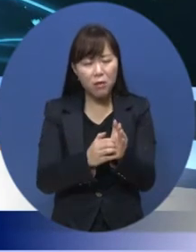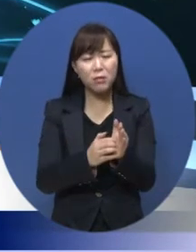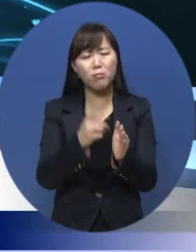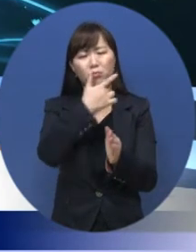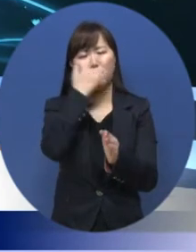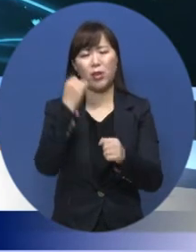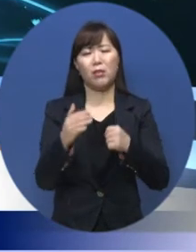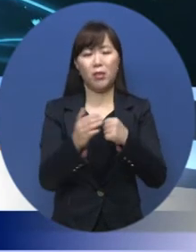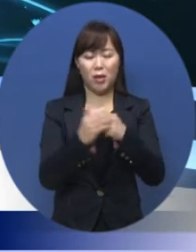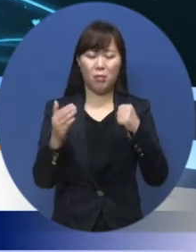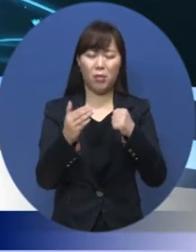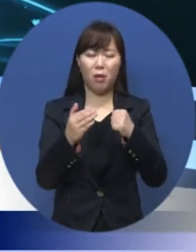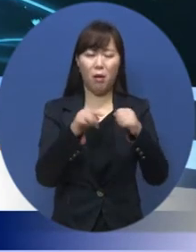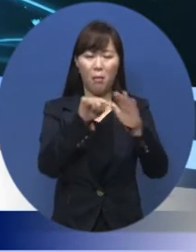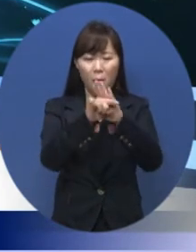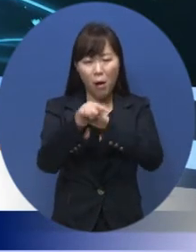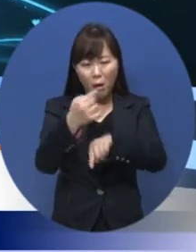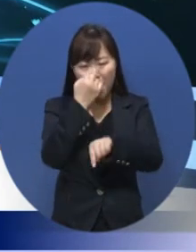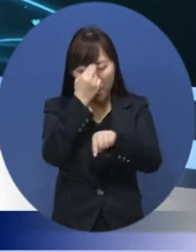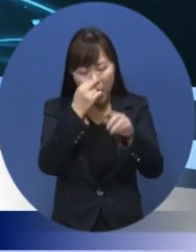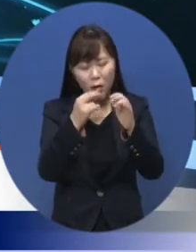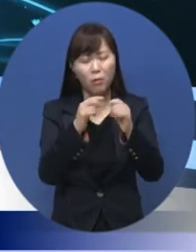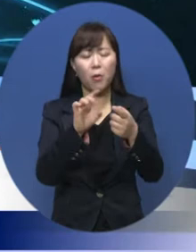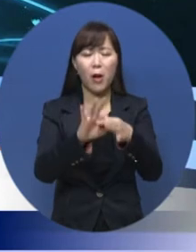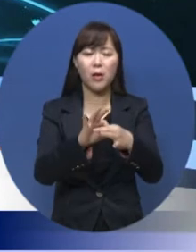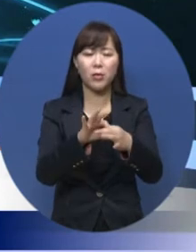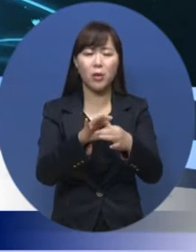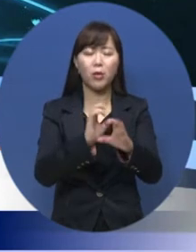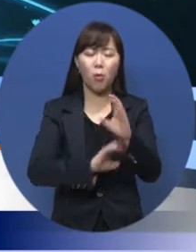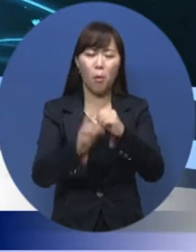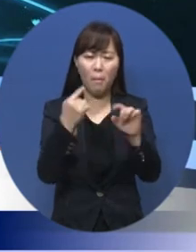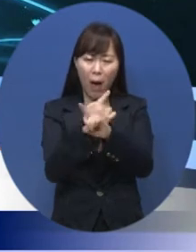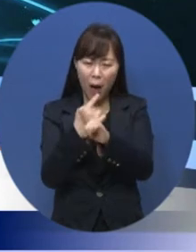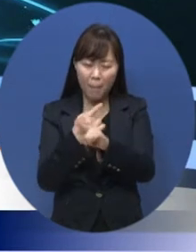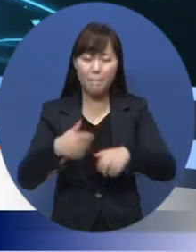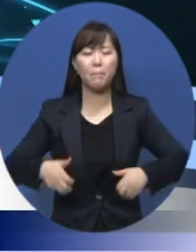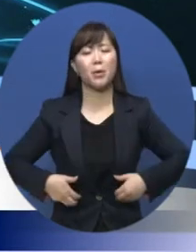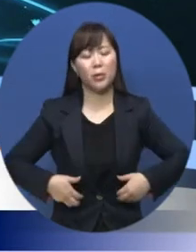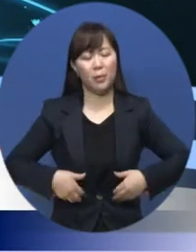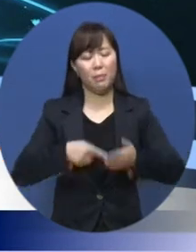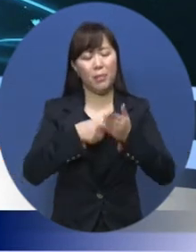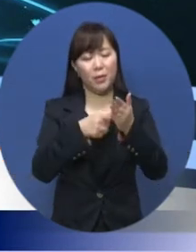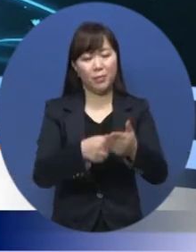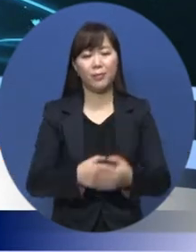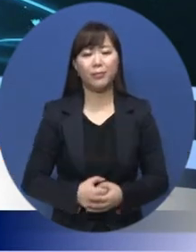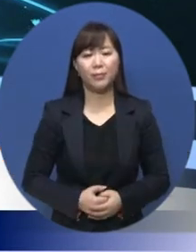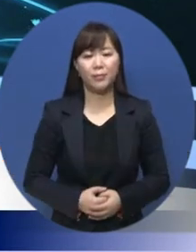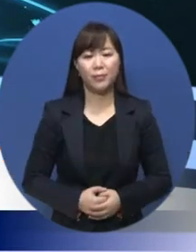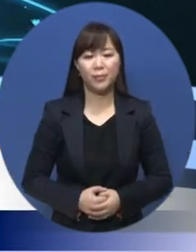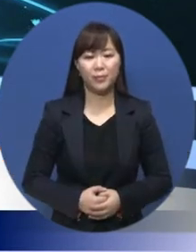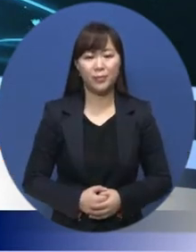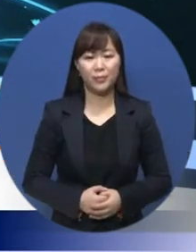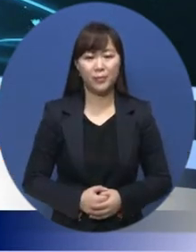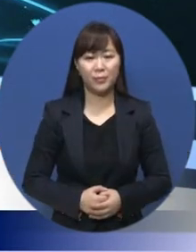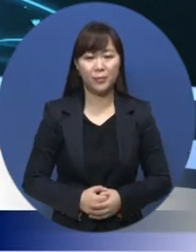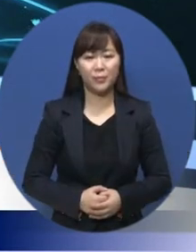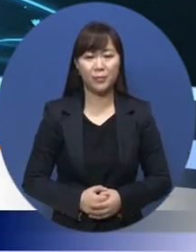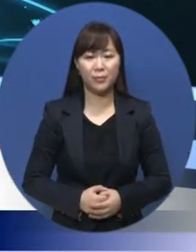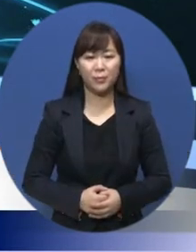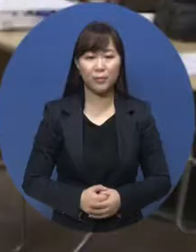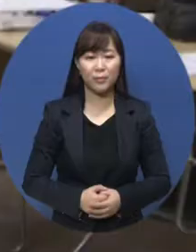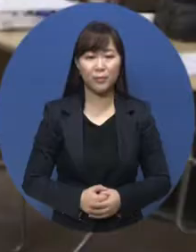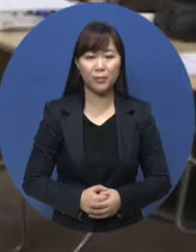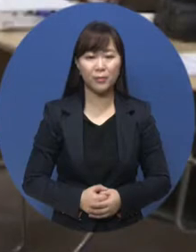드러나 취약계층의 접근성 향상에 대한 필요성이 제기됐습니다 자세한 내용 박성영 기자가 보도합니다